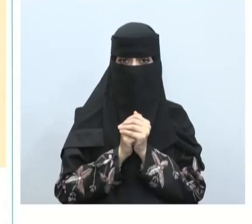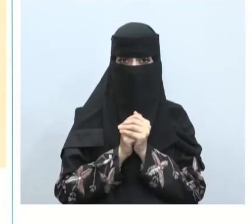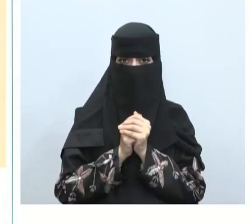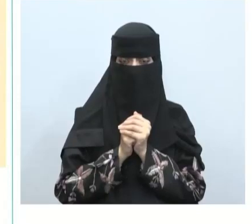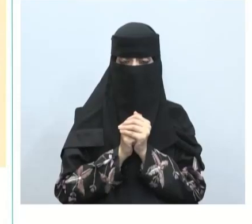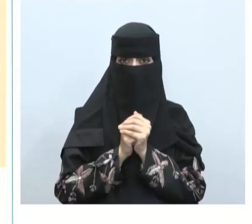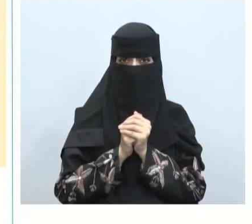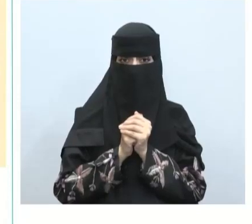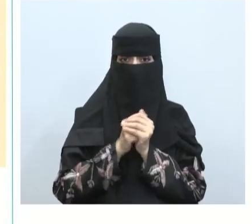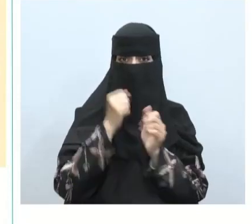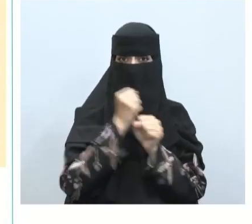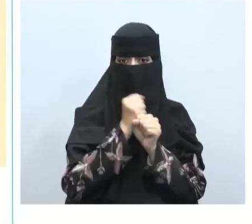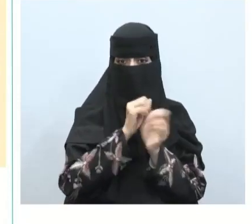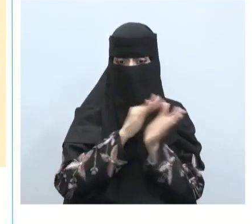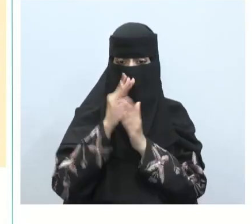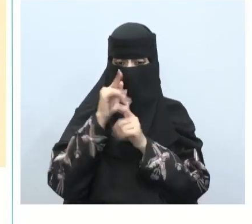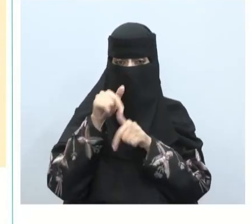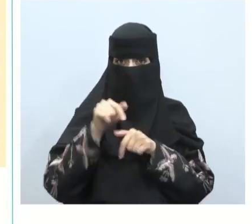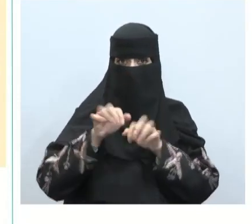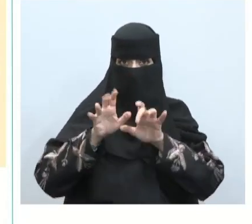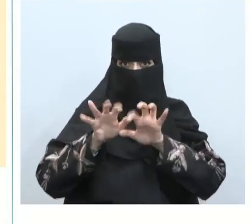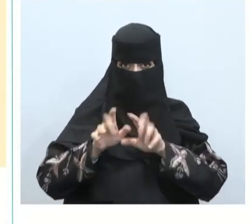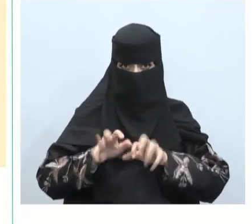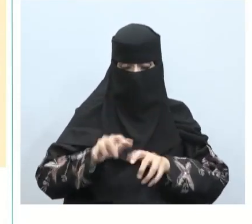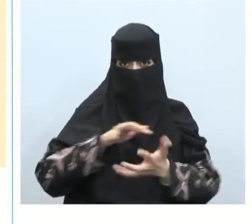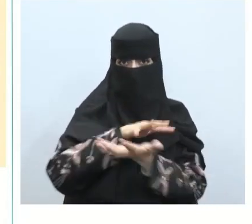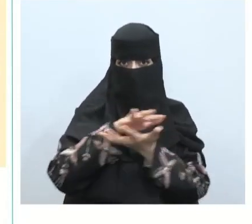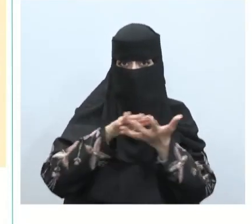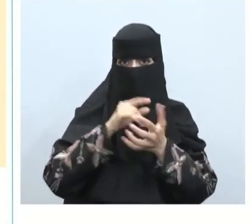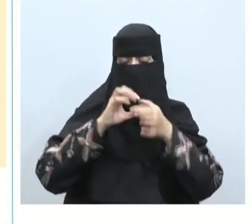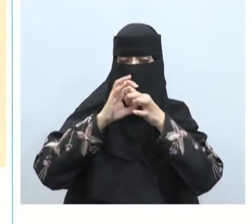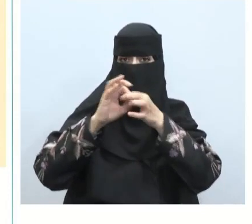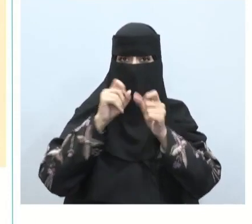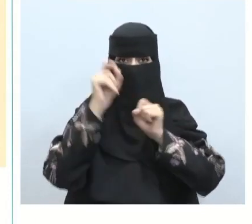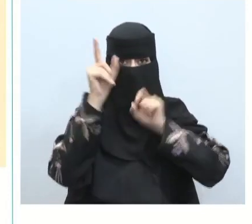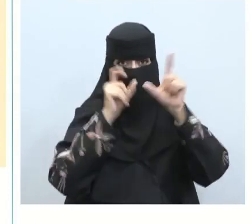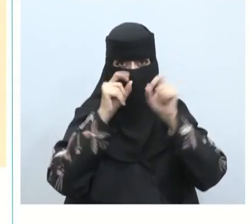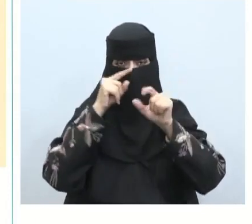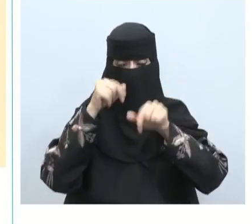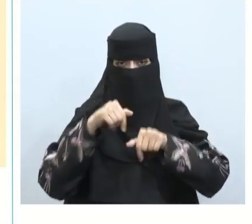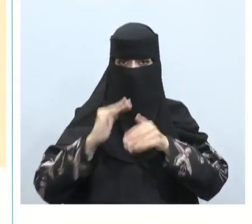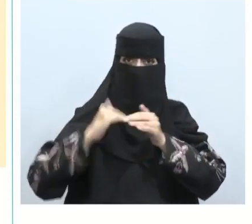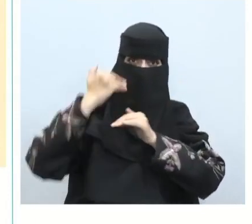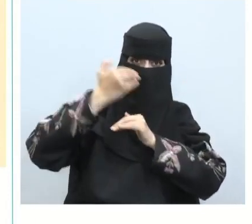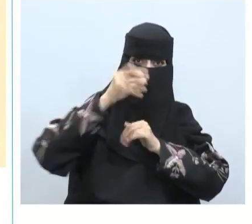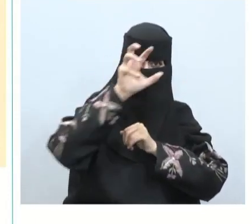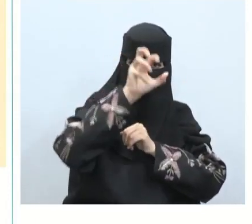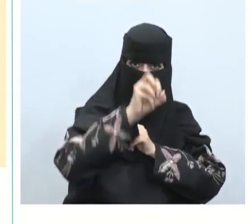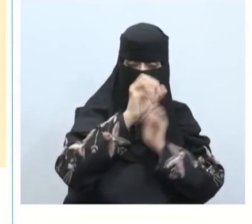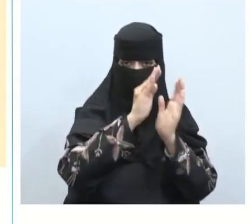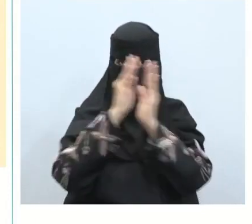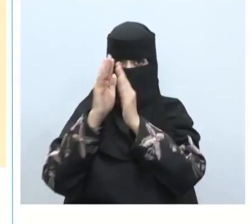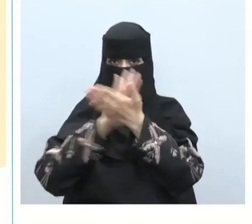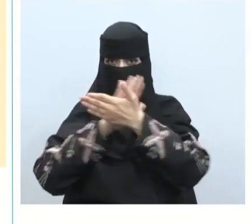وورد التطبيق العملي للكتابه حول مشاكل الاتصال بالانترنت ثم حفظها على سطح